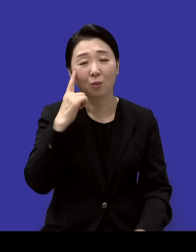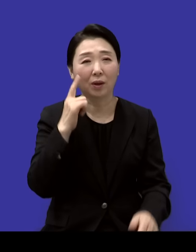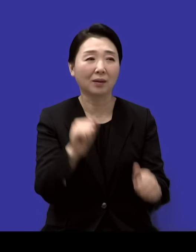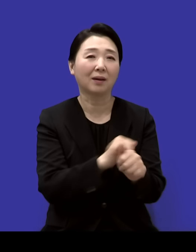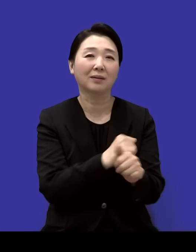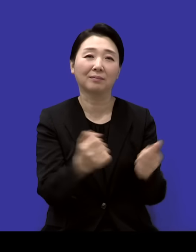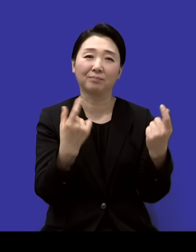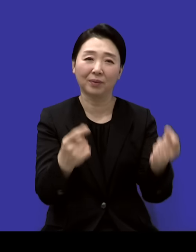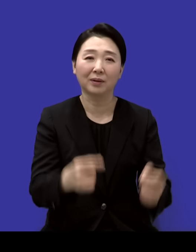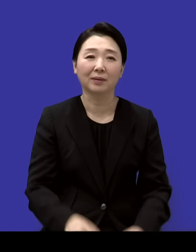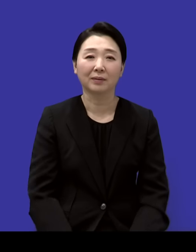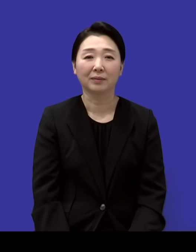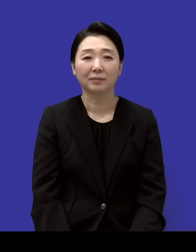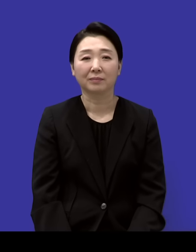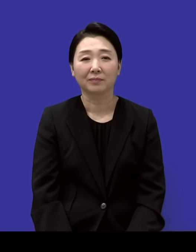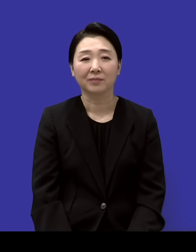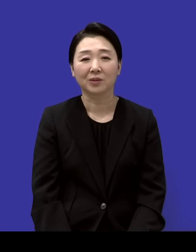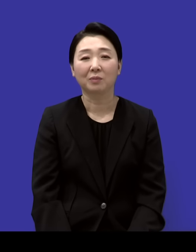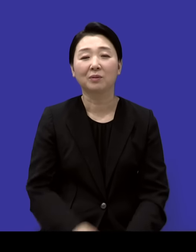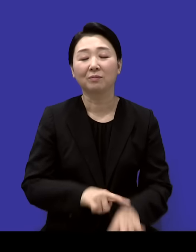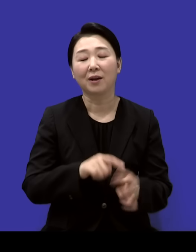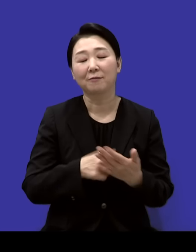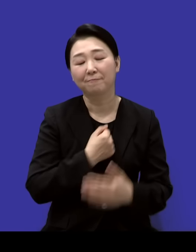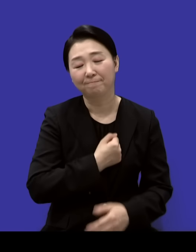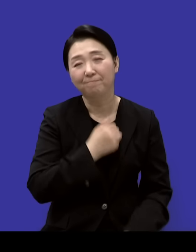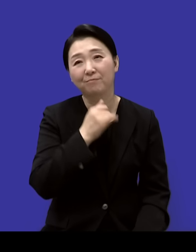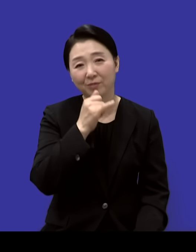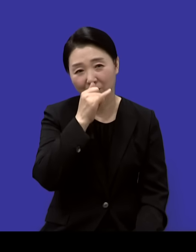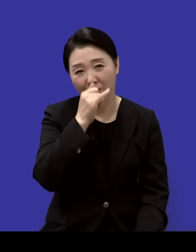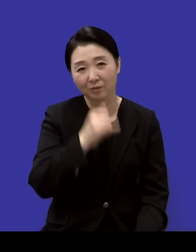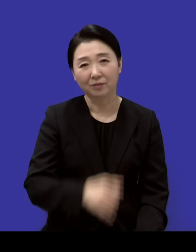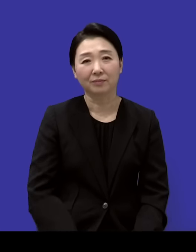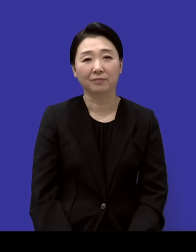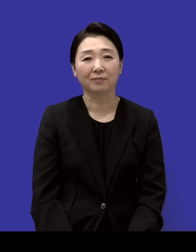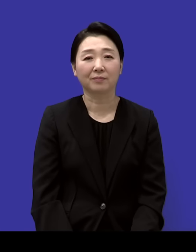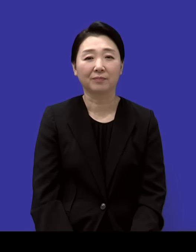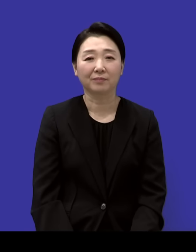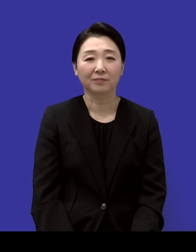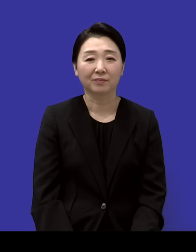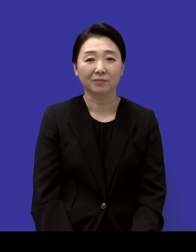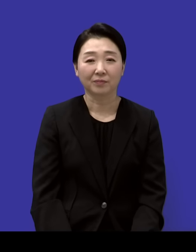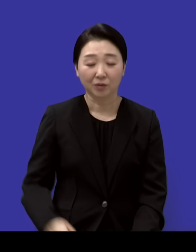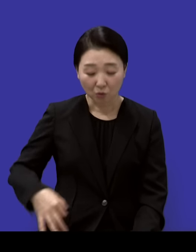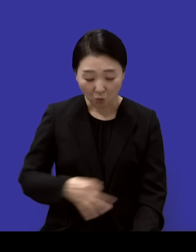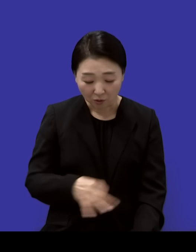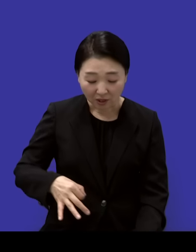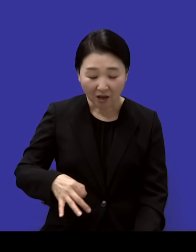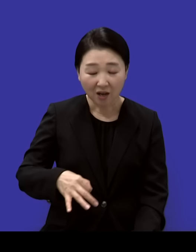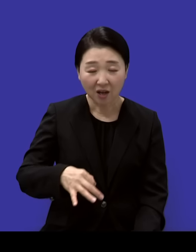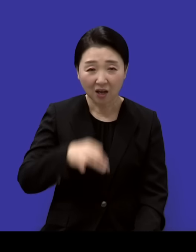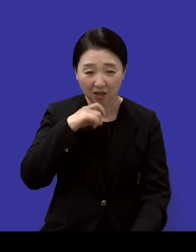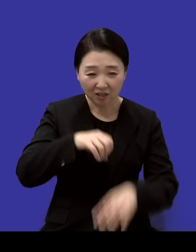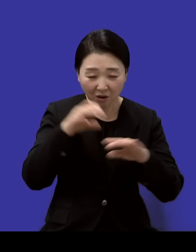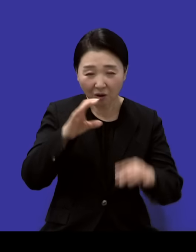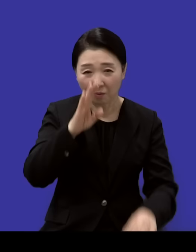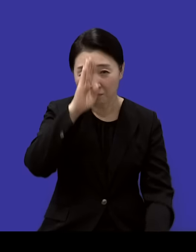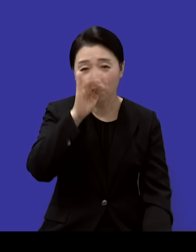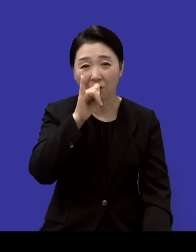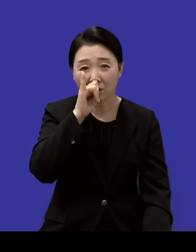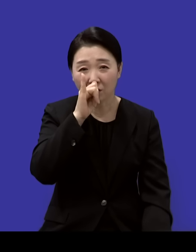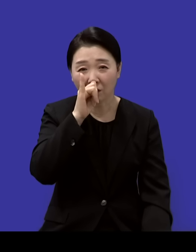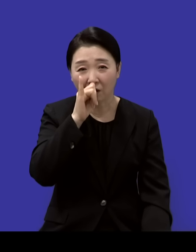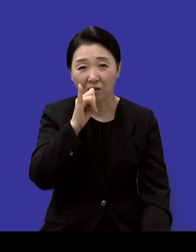같아요. 그렇죠. 그게 너무 가슴에 맺혀 있고 그런 힘든 시간을 보내고 뭐 장염이라도 한번 걸리면 또 앞뒤로 애 메고 싸러